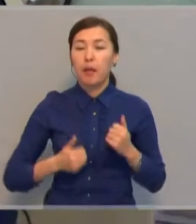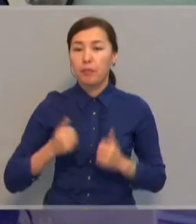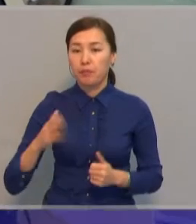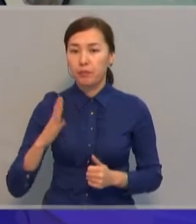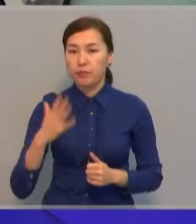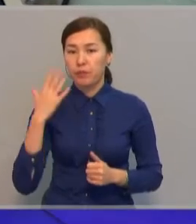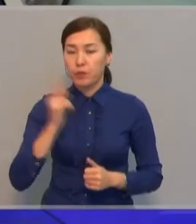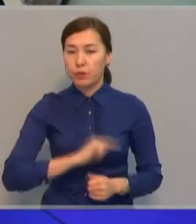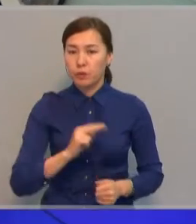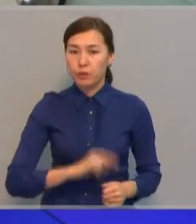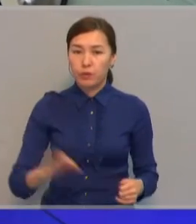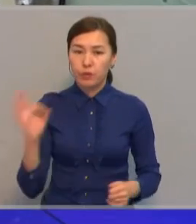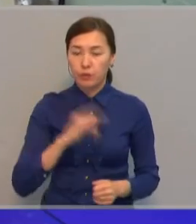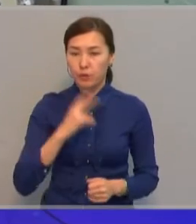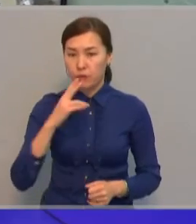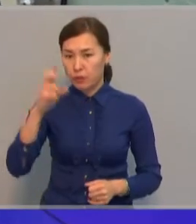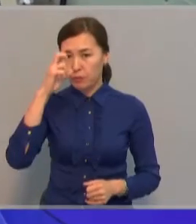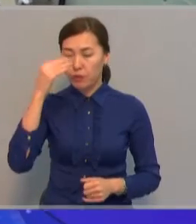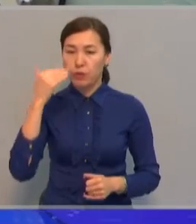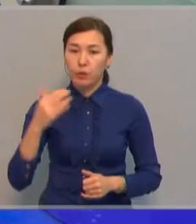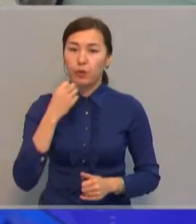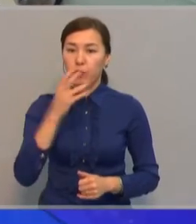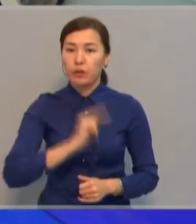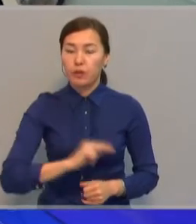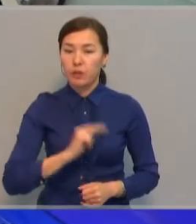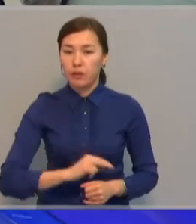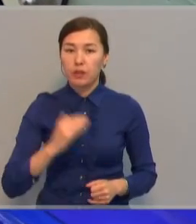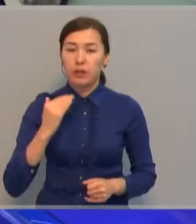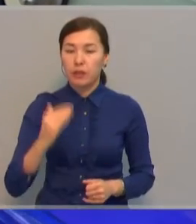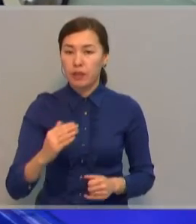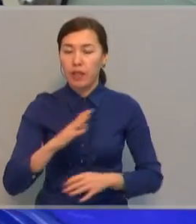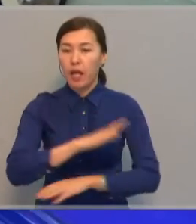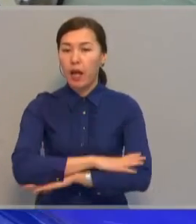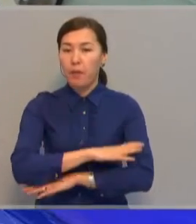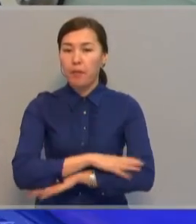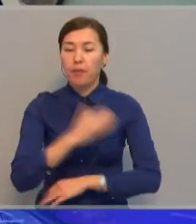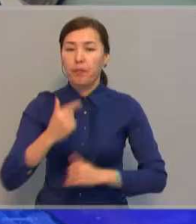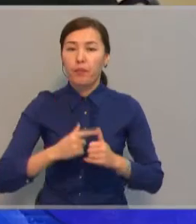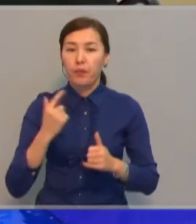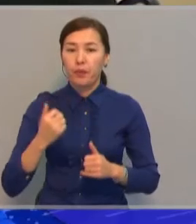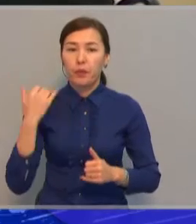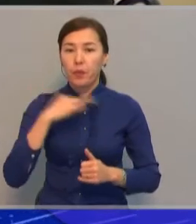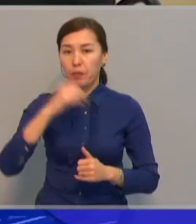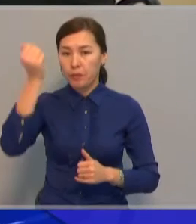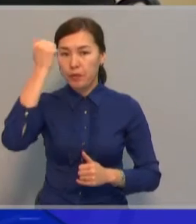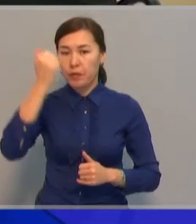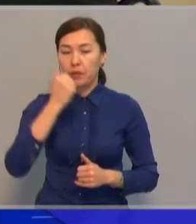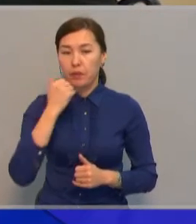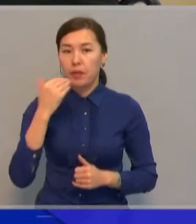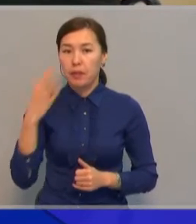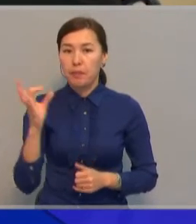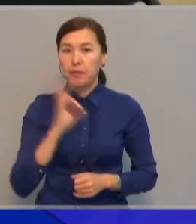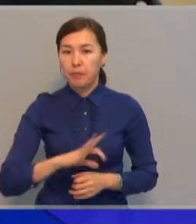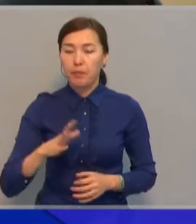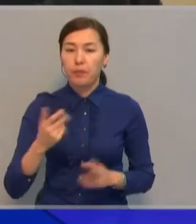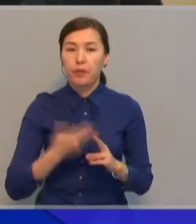етеміз. Еңбегіңіздің жемісін көріңіз. Елге жасаған игі істеріңіз үшін біздің сыныбымыздың атынан мол алғыс. Ер болсаң, еліңе